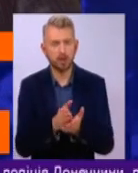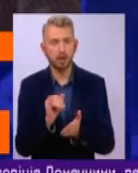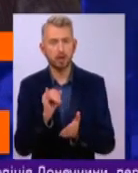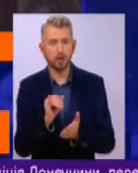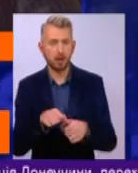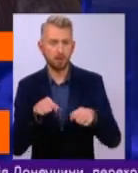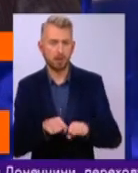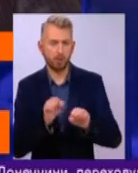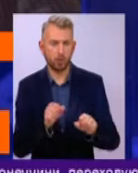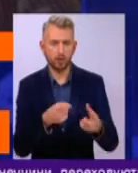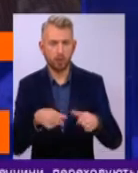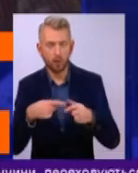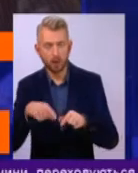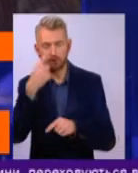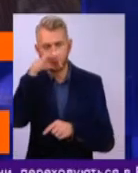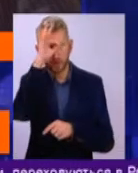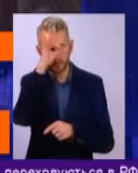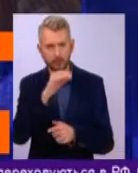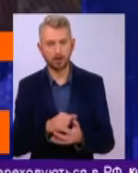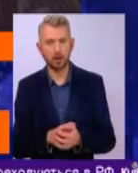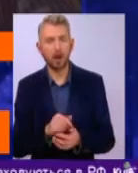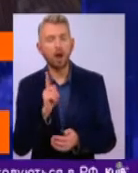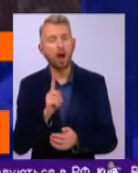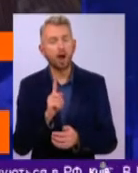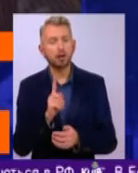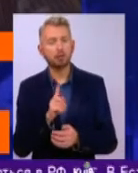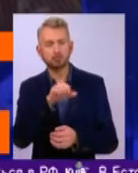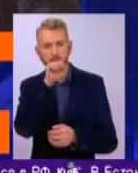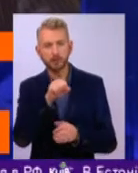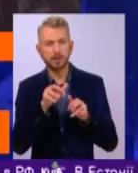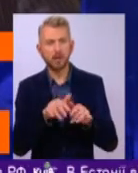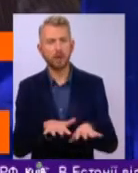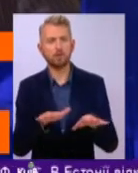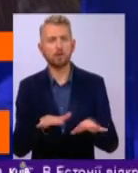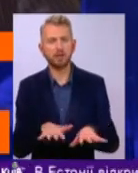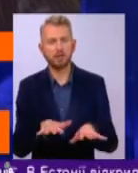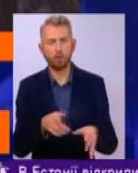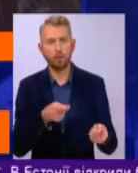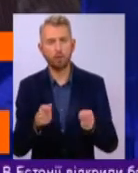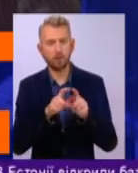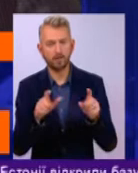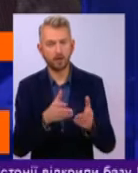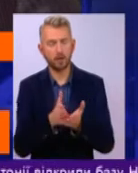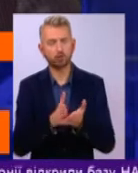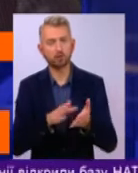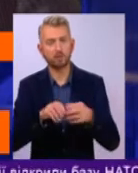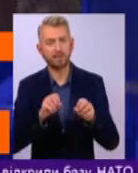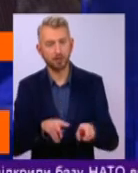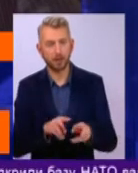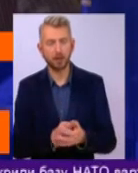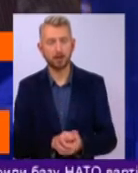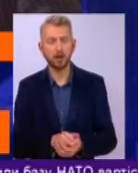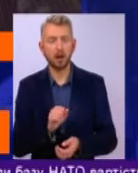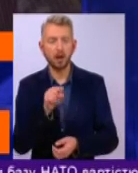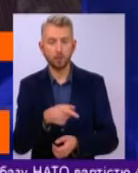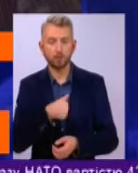правоохоронних органів, поліції, але передусім завдяки діяльності місцевого управління Служби безпеки. А